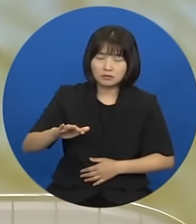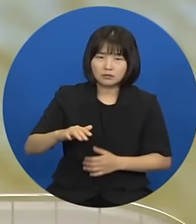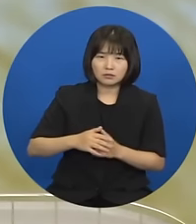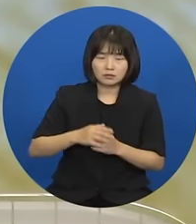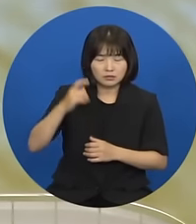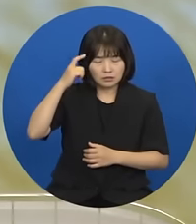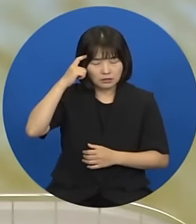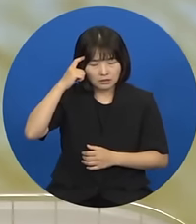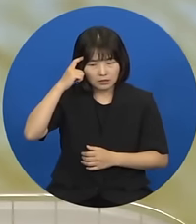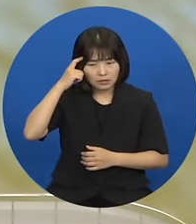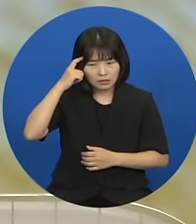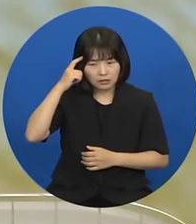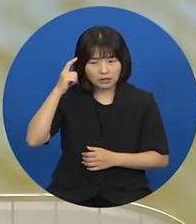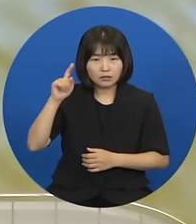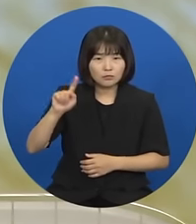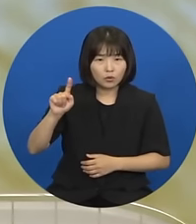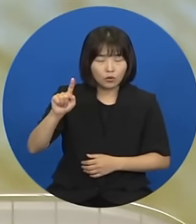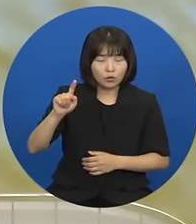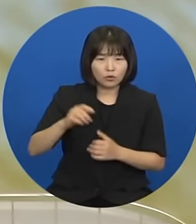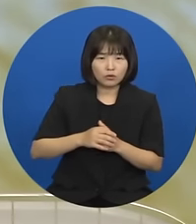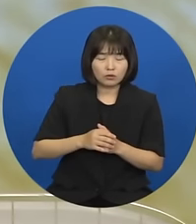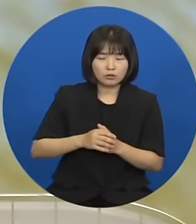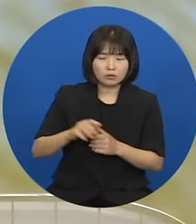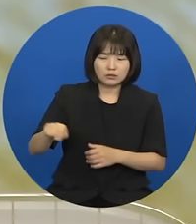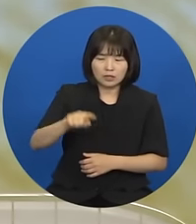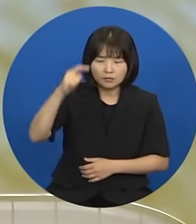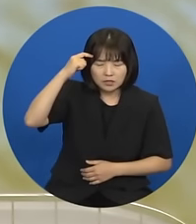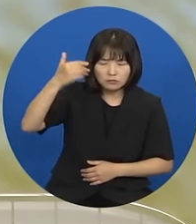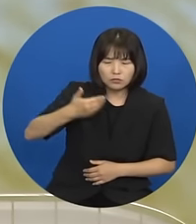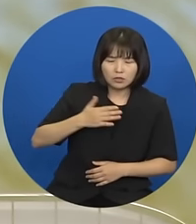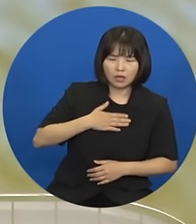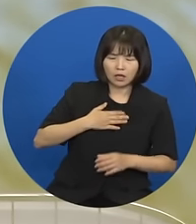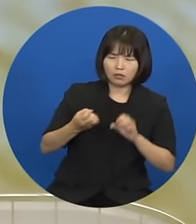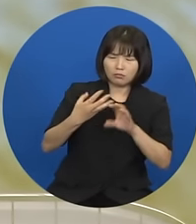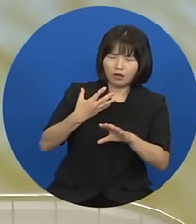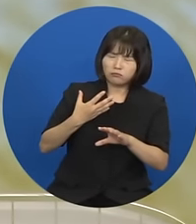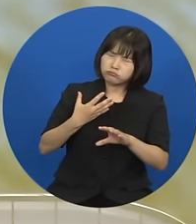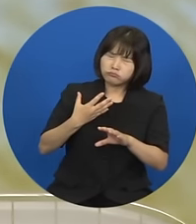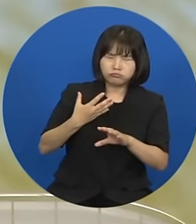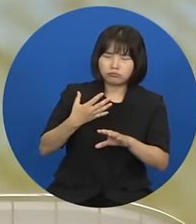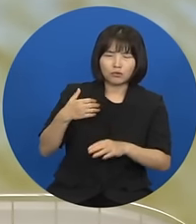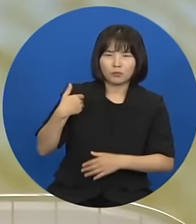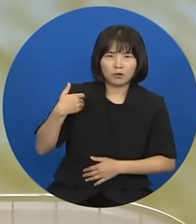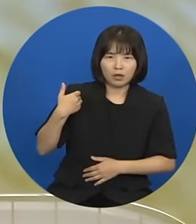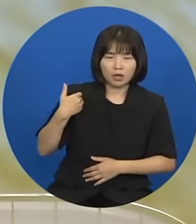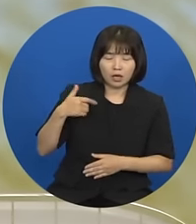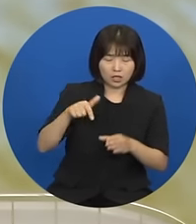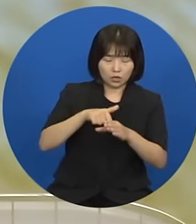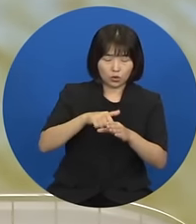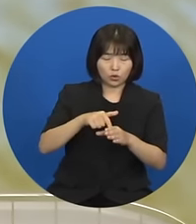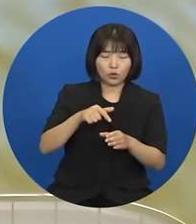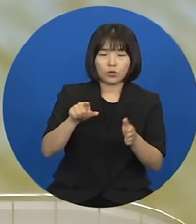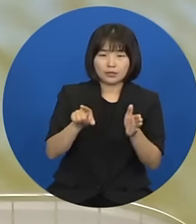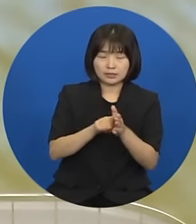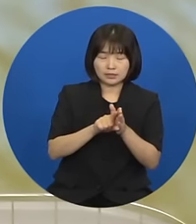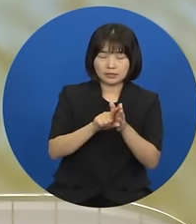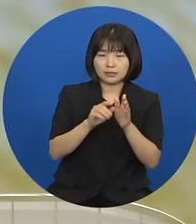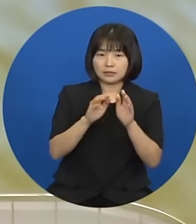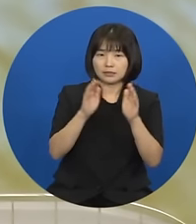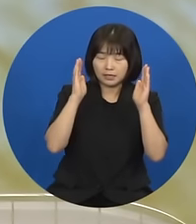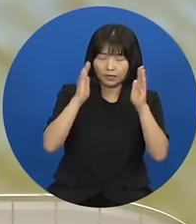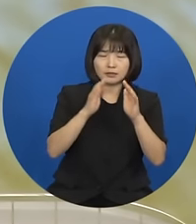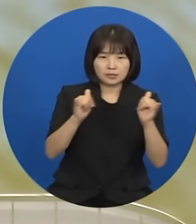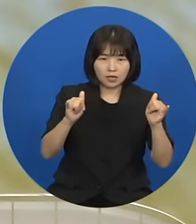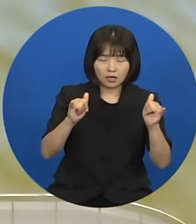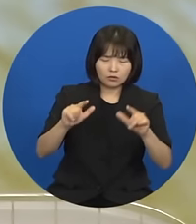나는 그런 질문에 어떻게 대답해야 할지 모른다. 오히려 내가 기독교 신학자로서 살아온 지난 세월